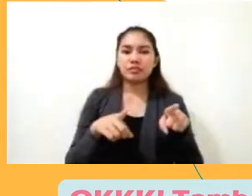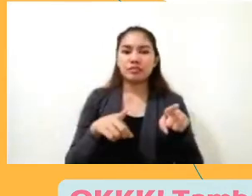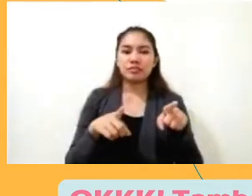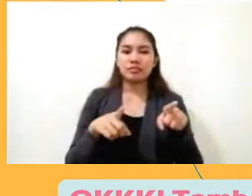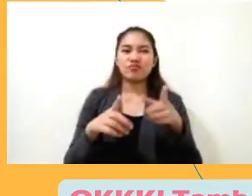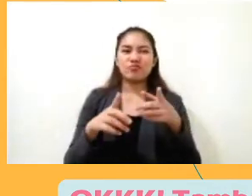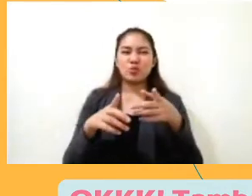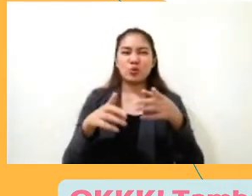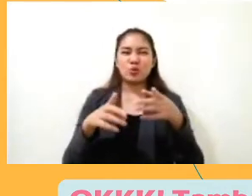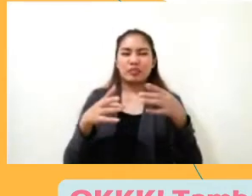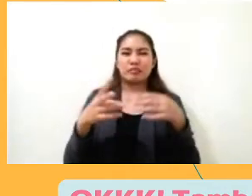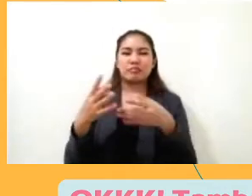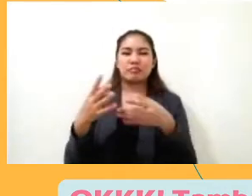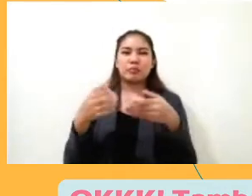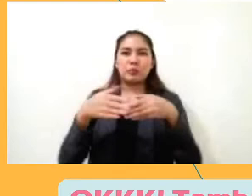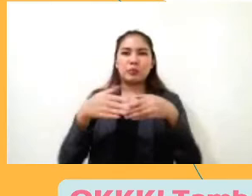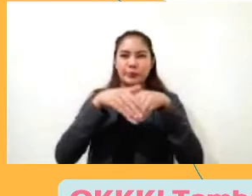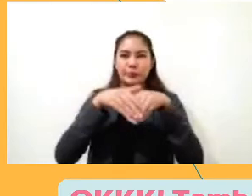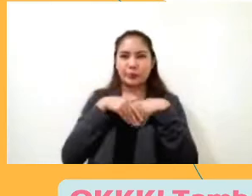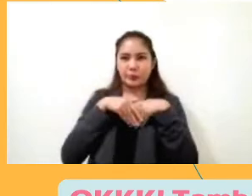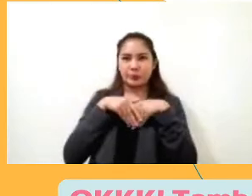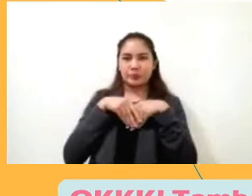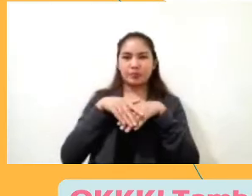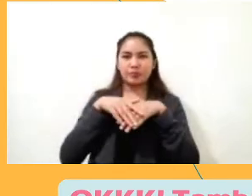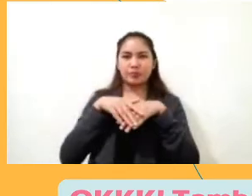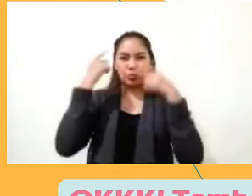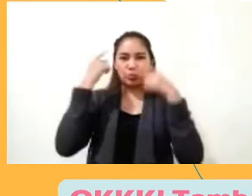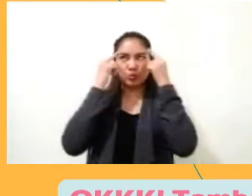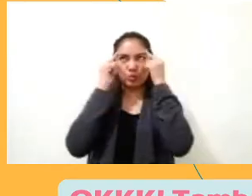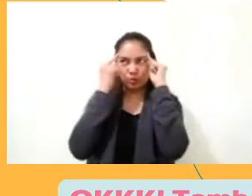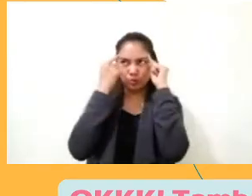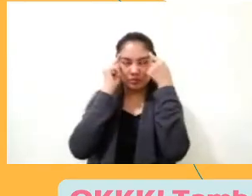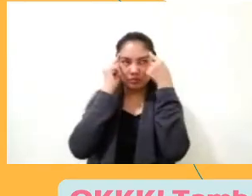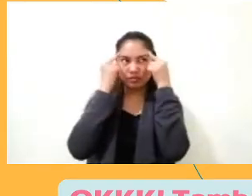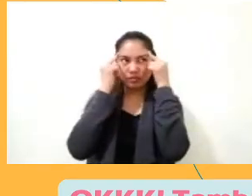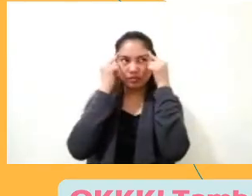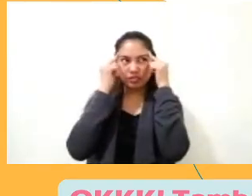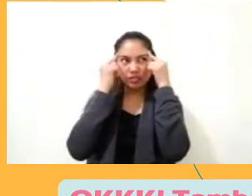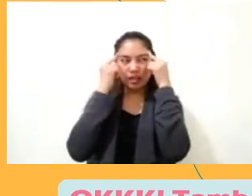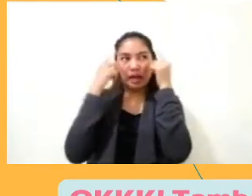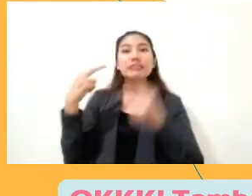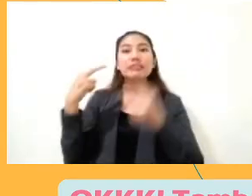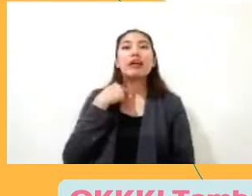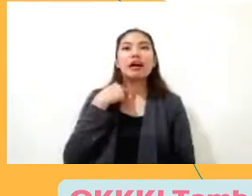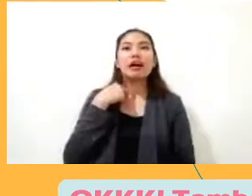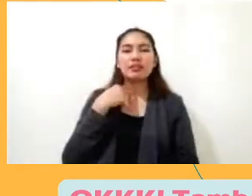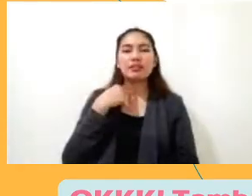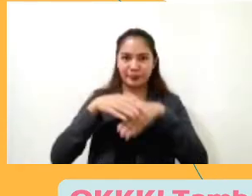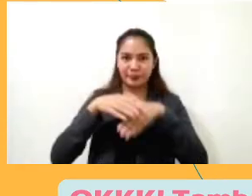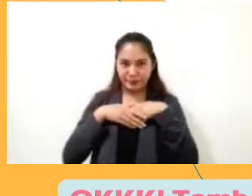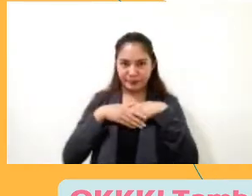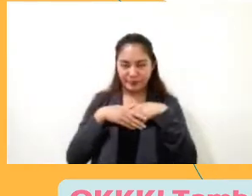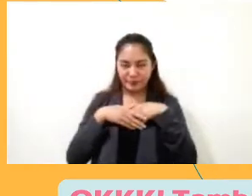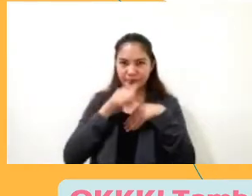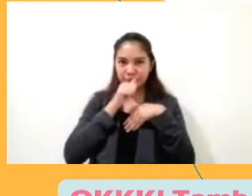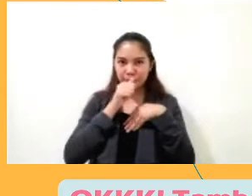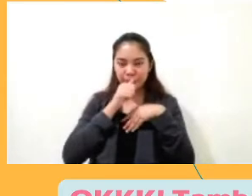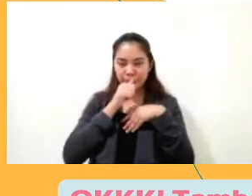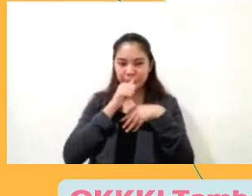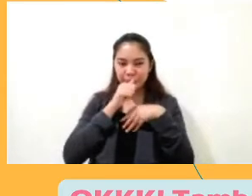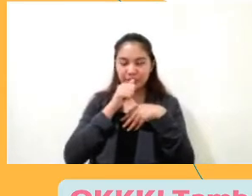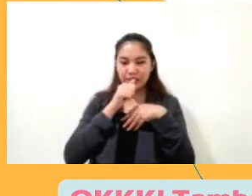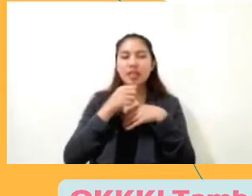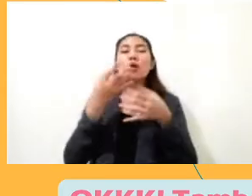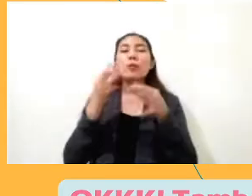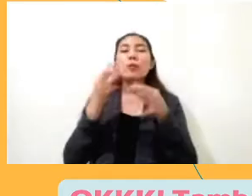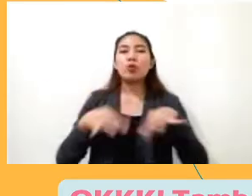nagpipigil sa atin or mga thoughts na nagpipigil sa atin, hindi natin yun talaga masasabi. So, napaka-importante yung malaya